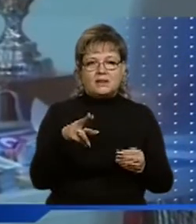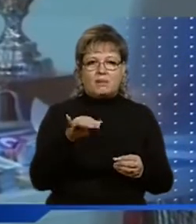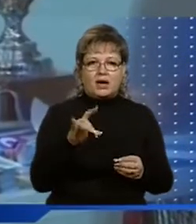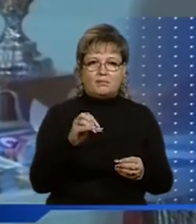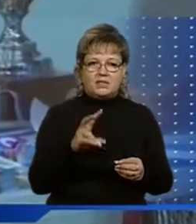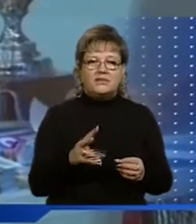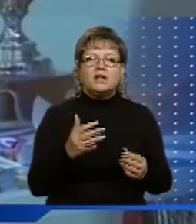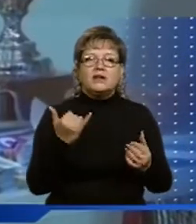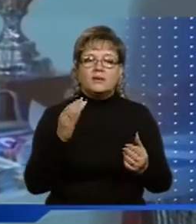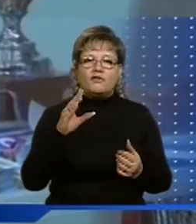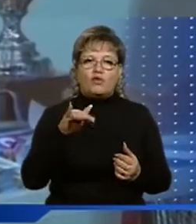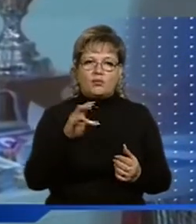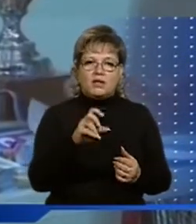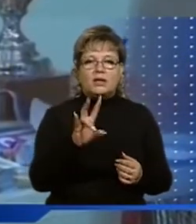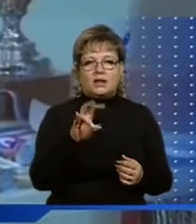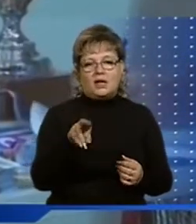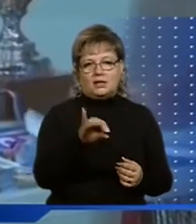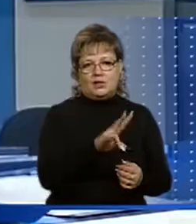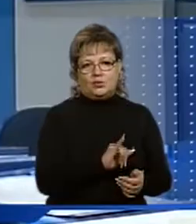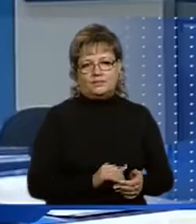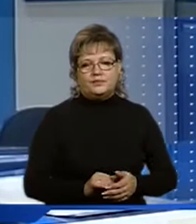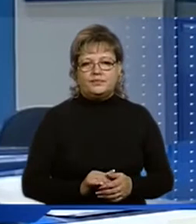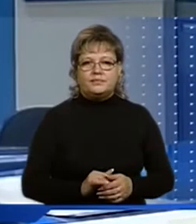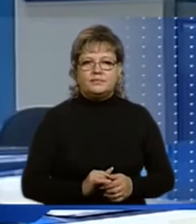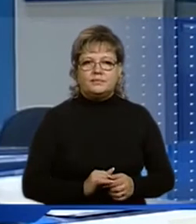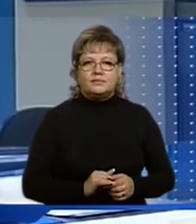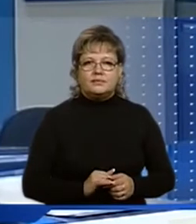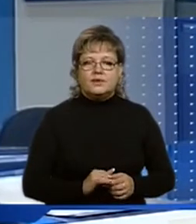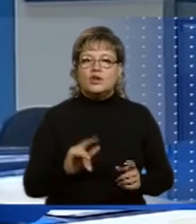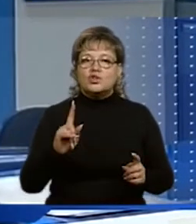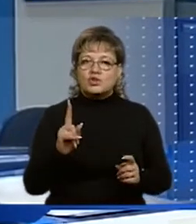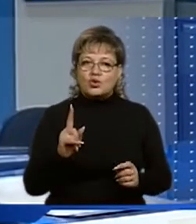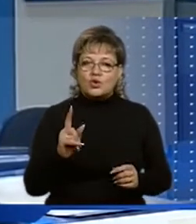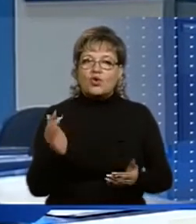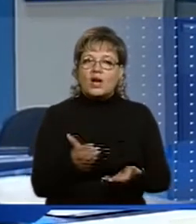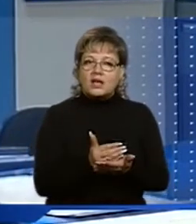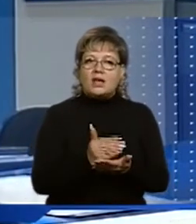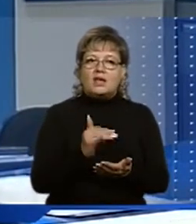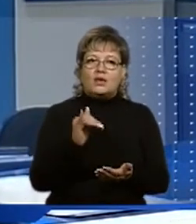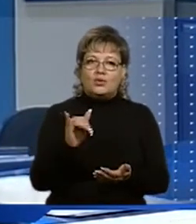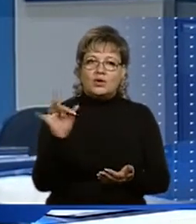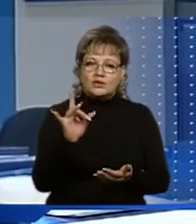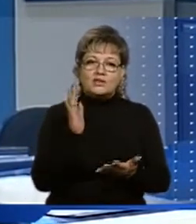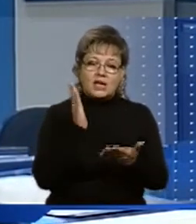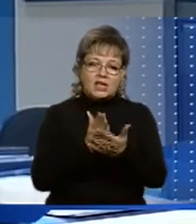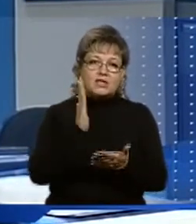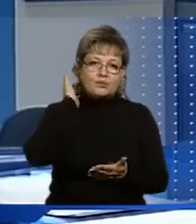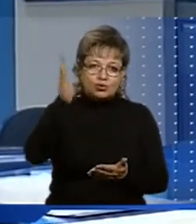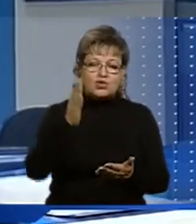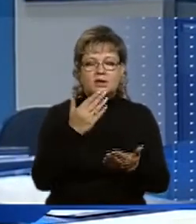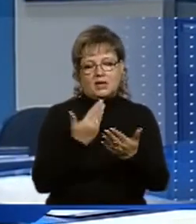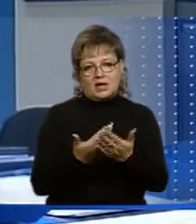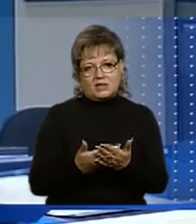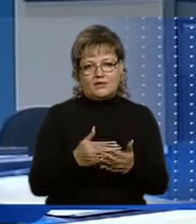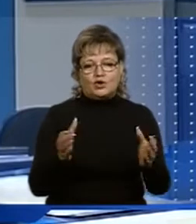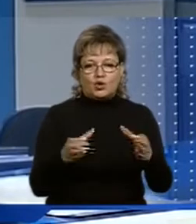паралимпийцев. Сергей Мирошниченко, Станислав Фоменко, на Дону. То, что у донского хоккея есть будущее, доказывают результаты